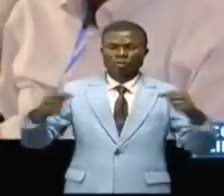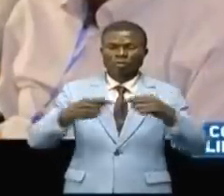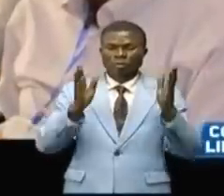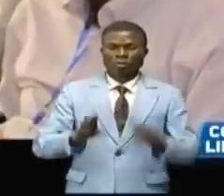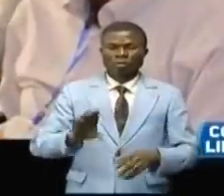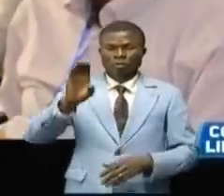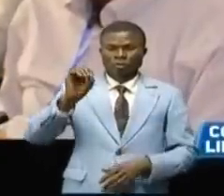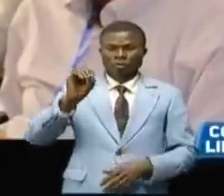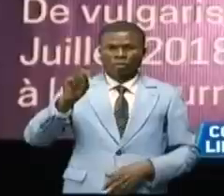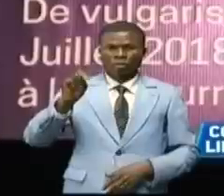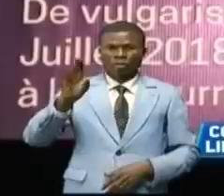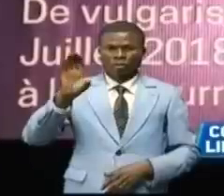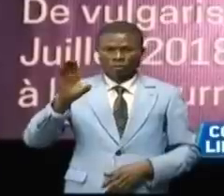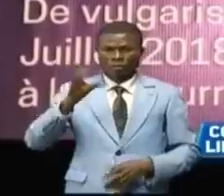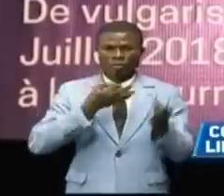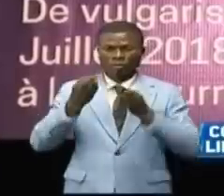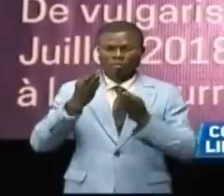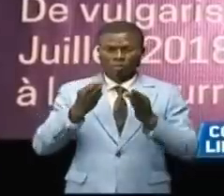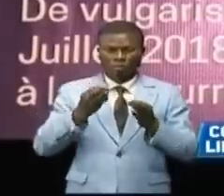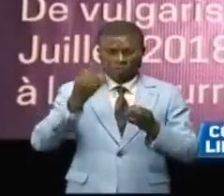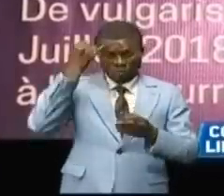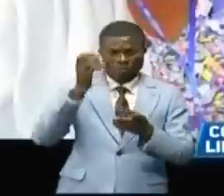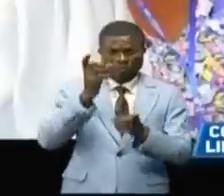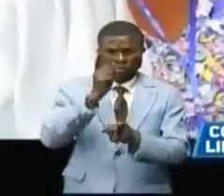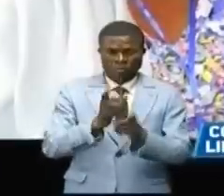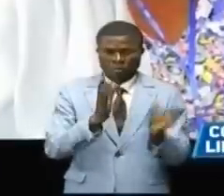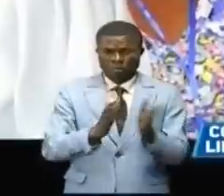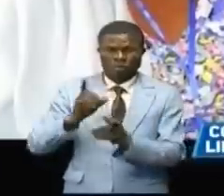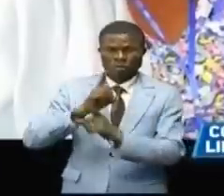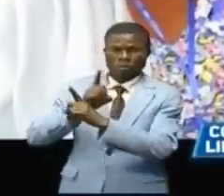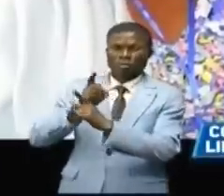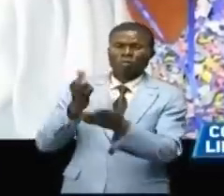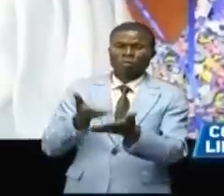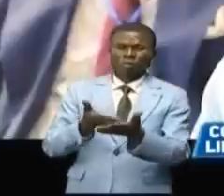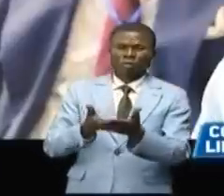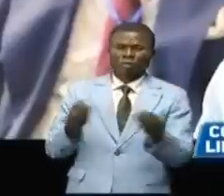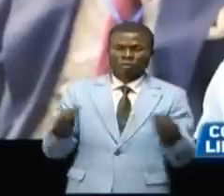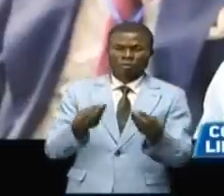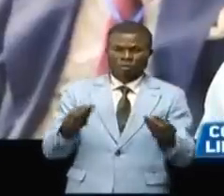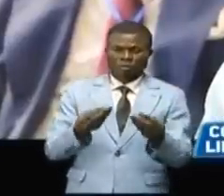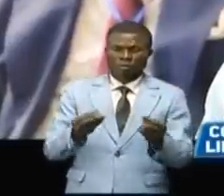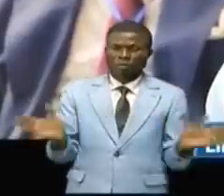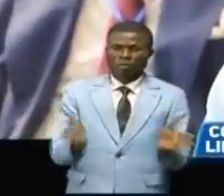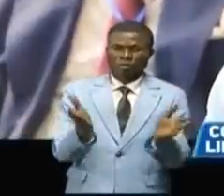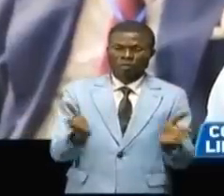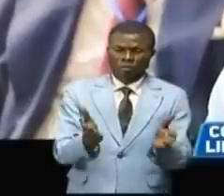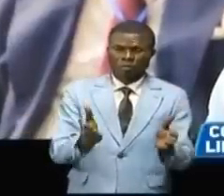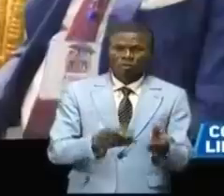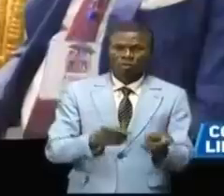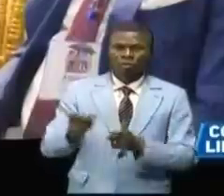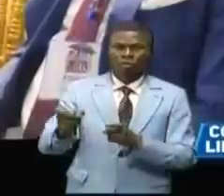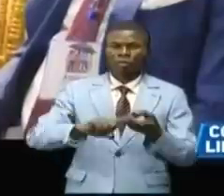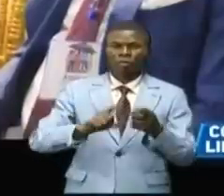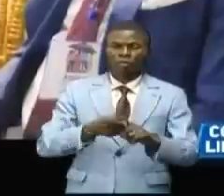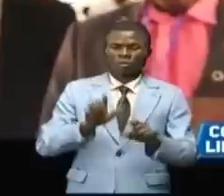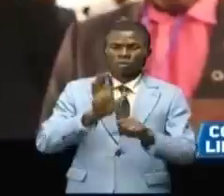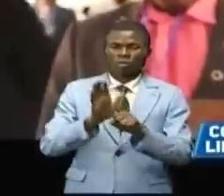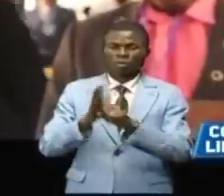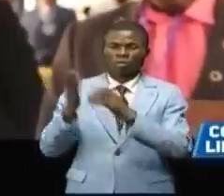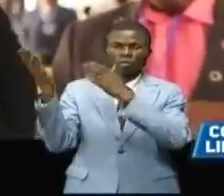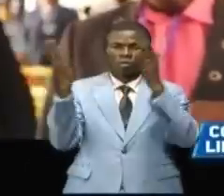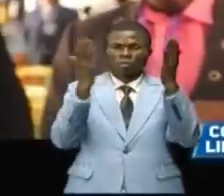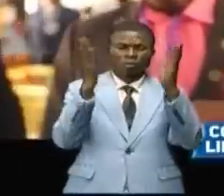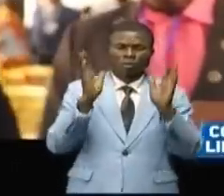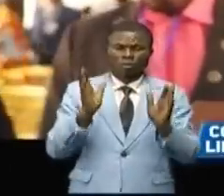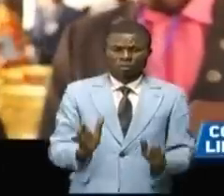CONAC, définit les dispositions de protection de la concurrence afin de stimuler l'efficience de relations commerciales. Eux